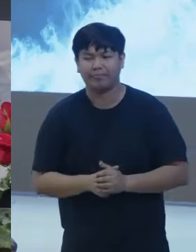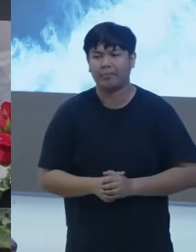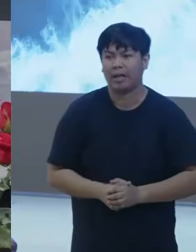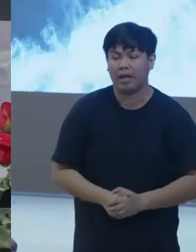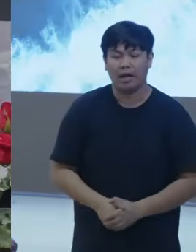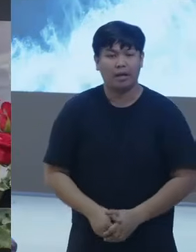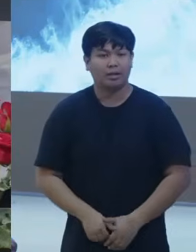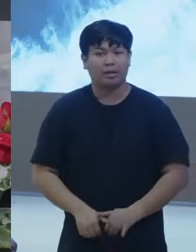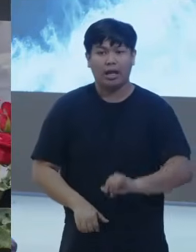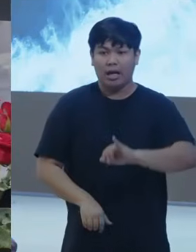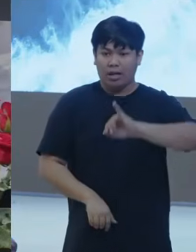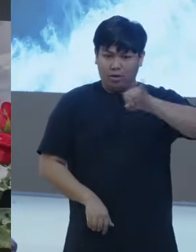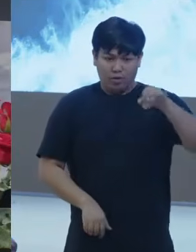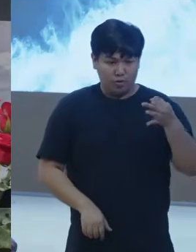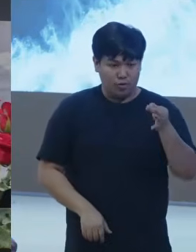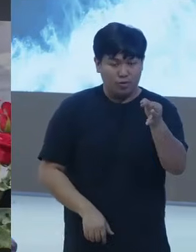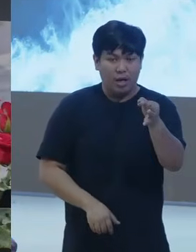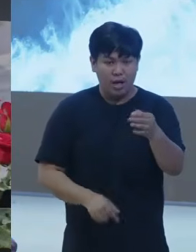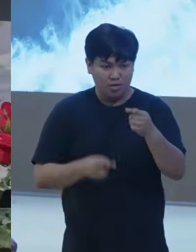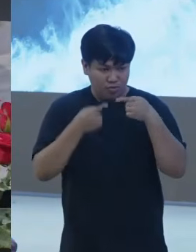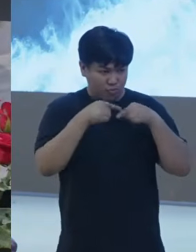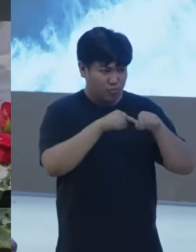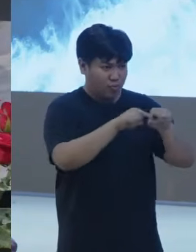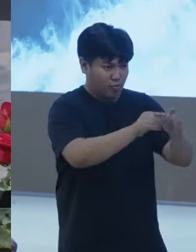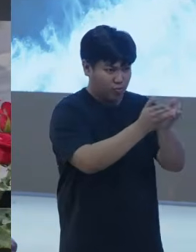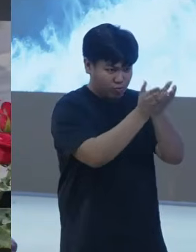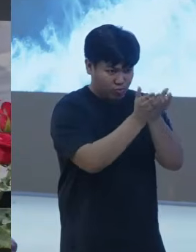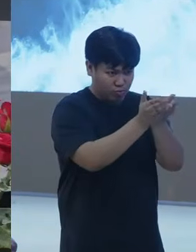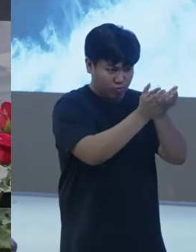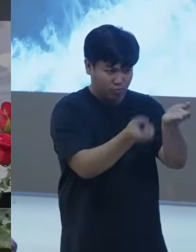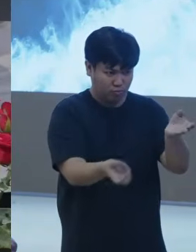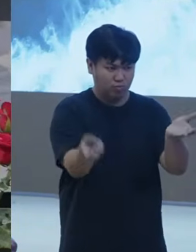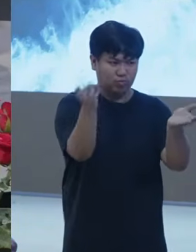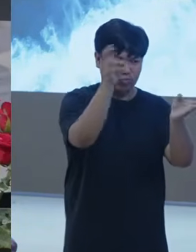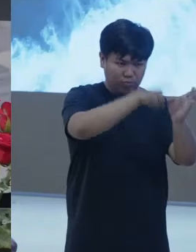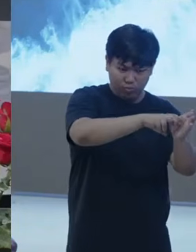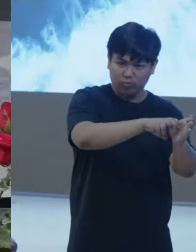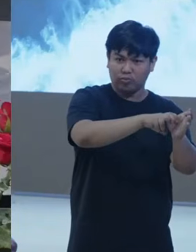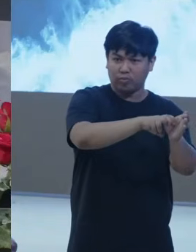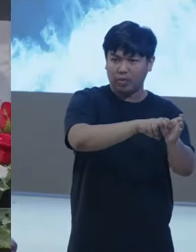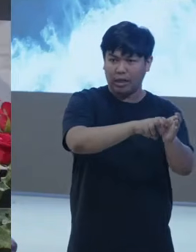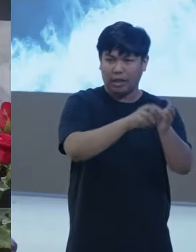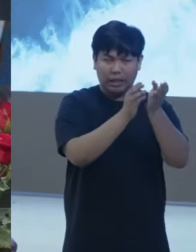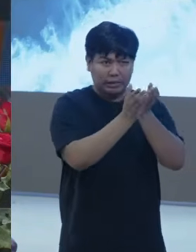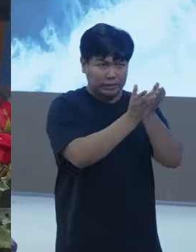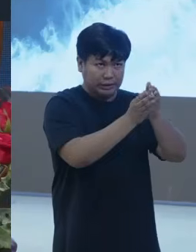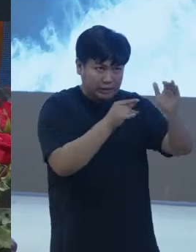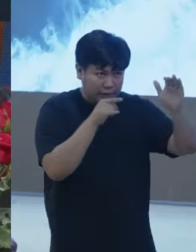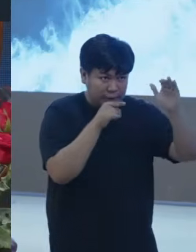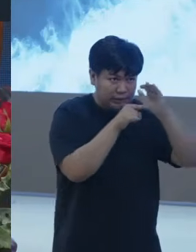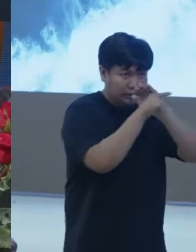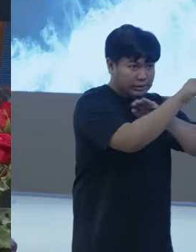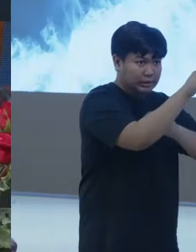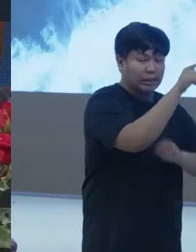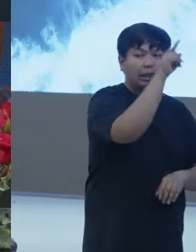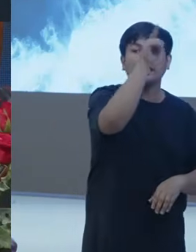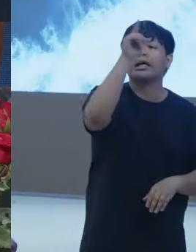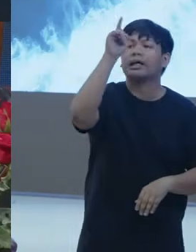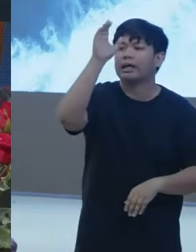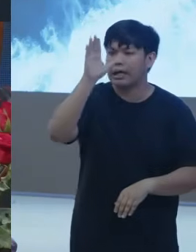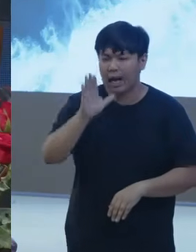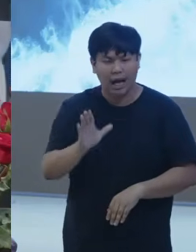so he paid the fare and went down into it to go with them to Tarshish, away from the presence of the Lord. Gusto